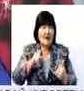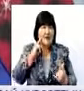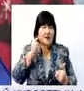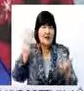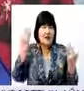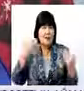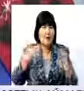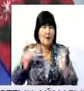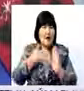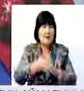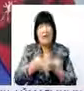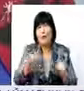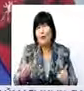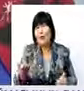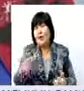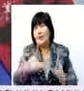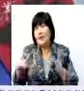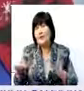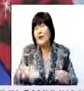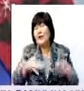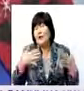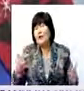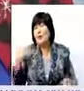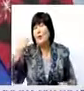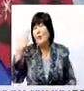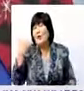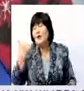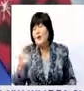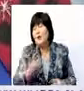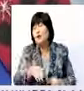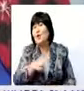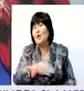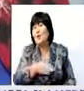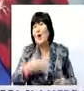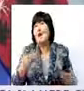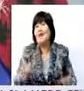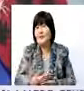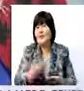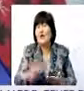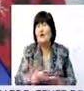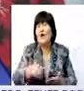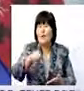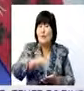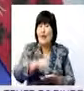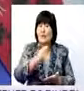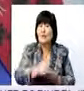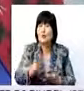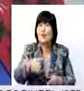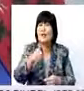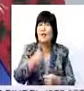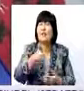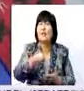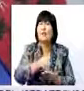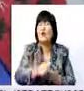сіңіру. Сондықтан бүгінгі біздің шарамыздың ең үлкен мақсаты ол осы рухани жаңғырудың басында тұрған, соны негізі болып